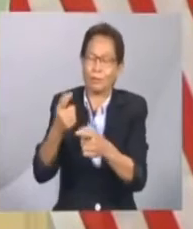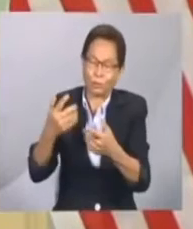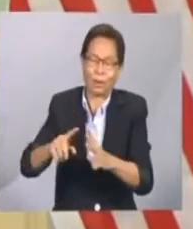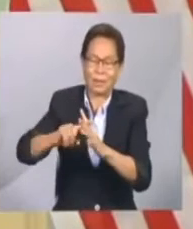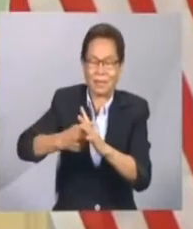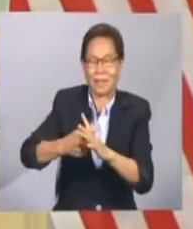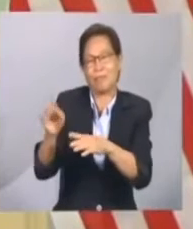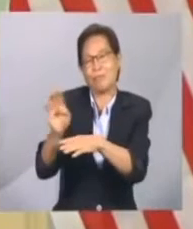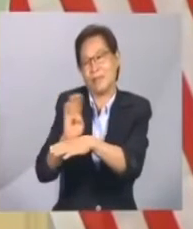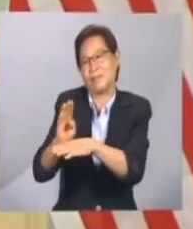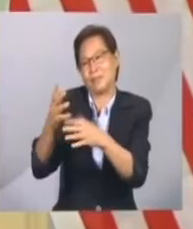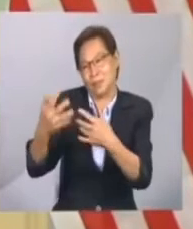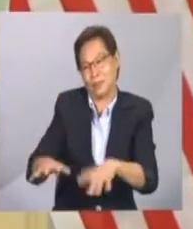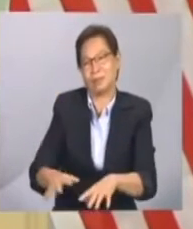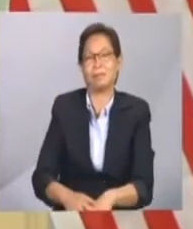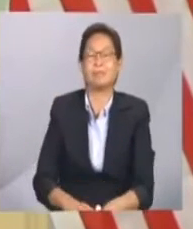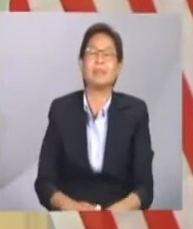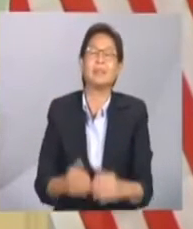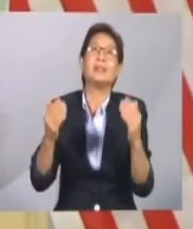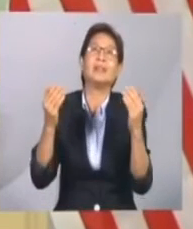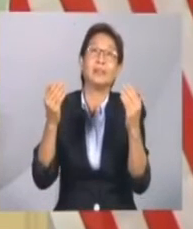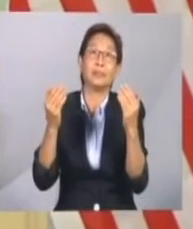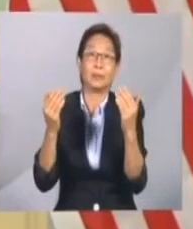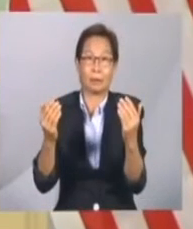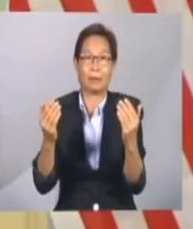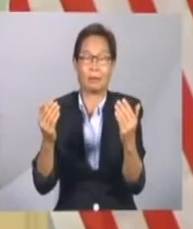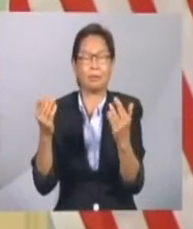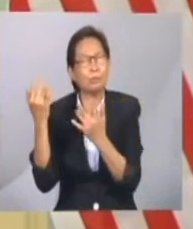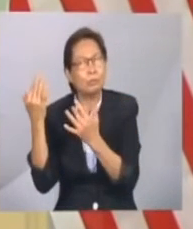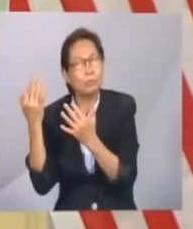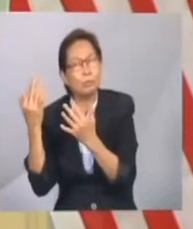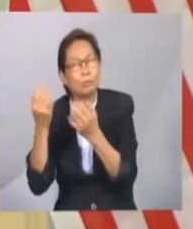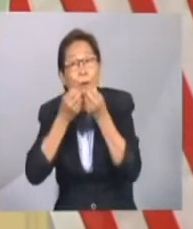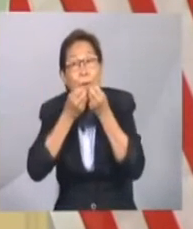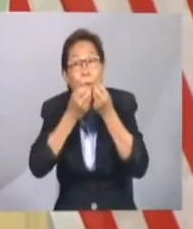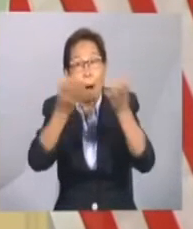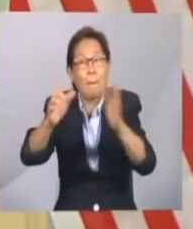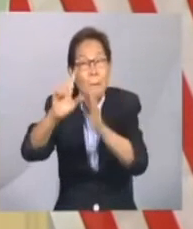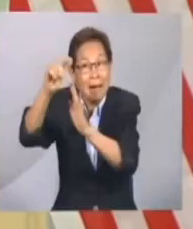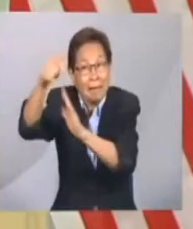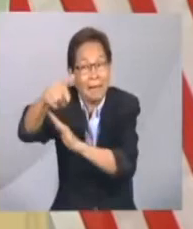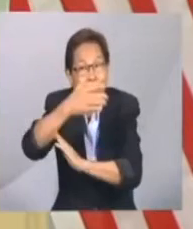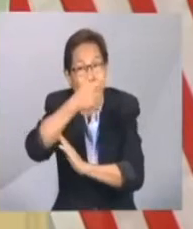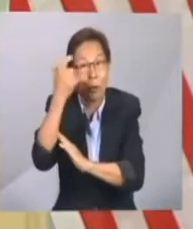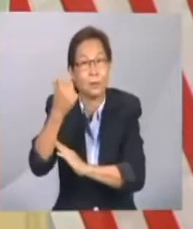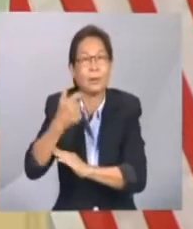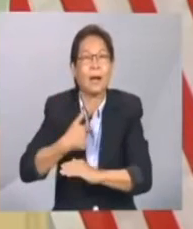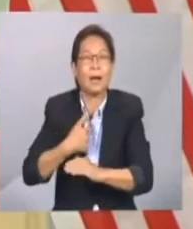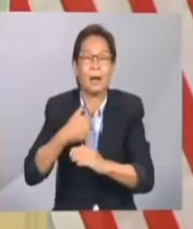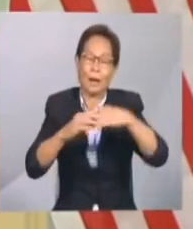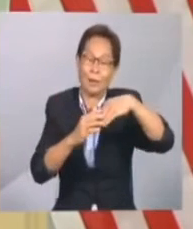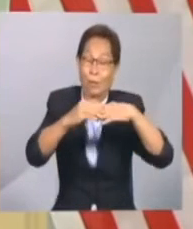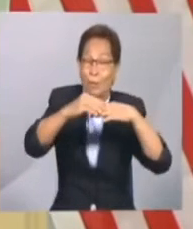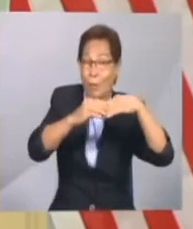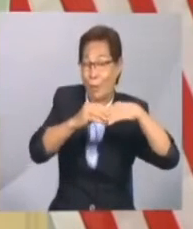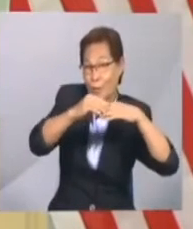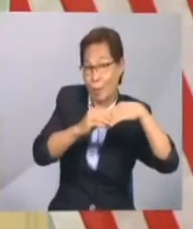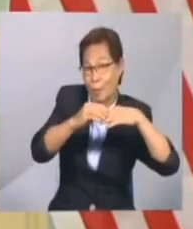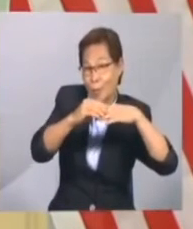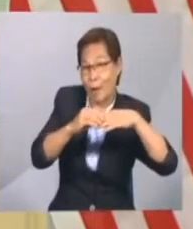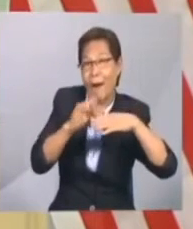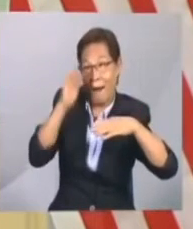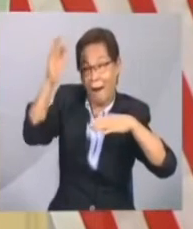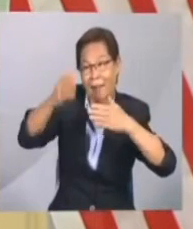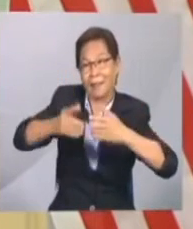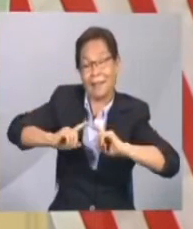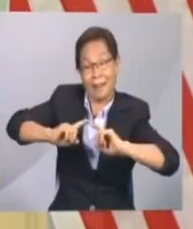pun beroperasi dan insyaAllah tunggulah pengumuman nanti, kerana ada segi antara kelonggaran-kelonggaran yang